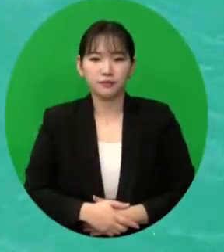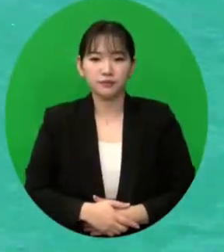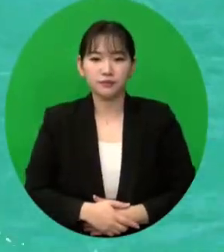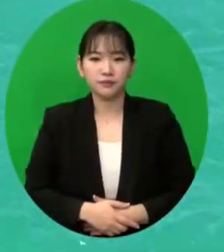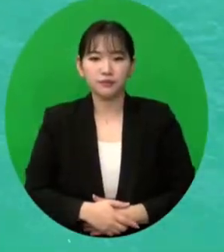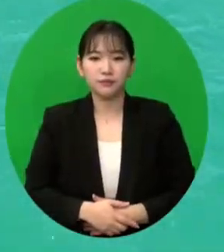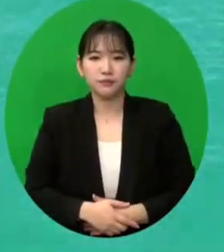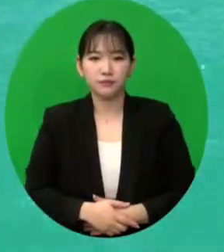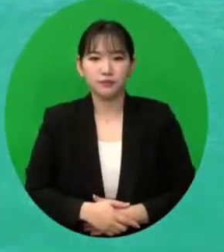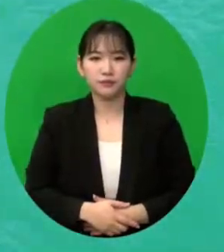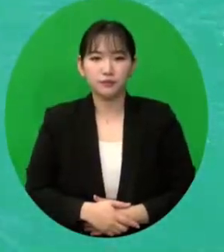뉴스 지입니다